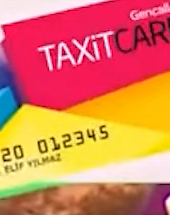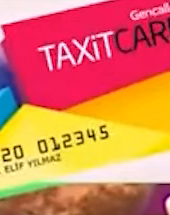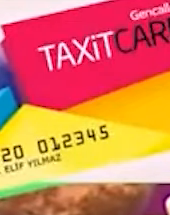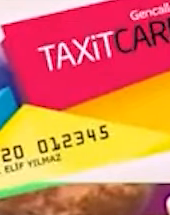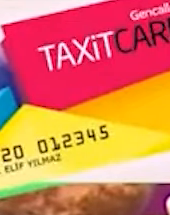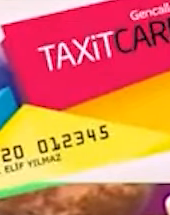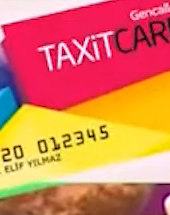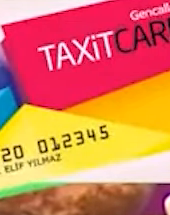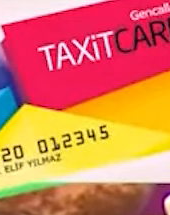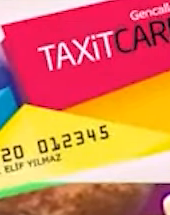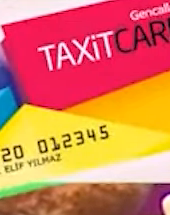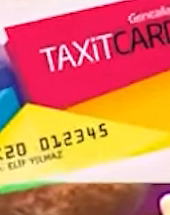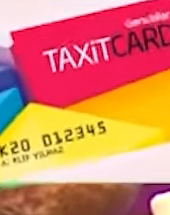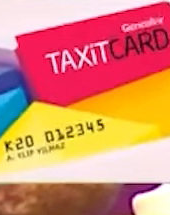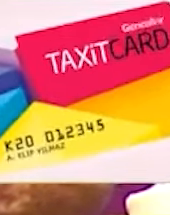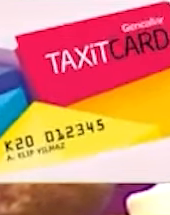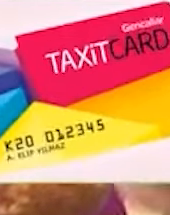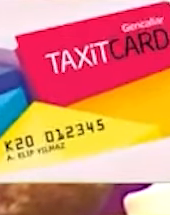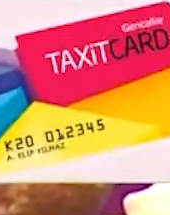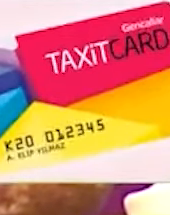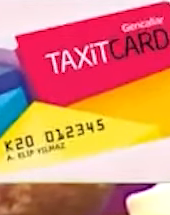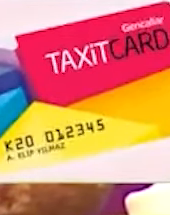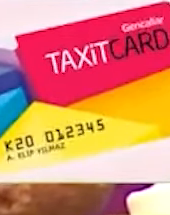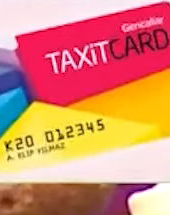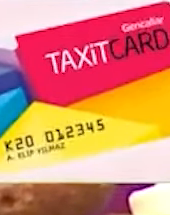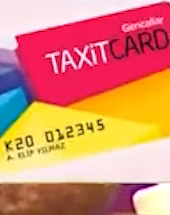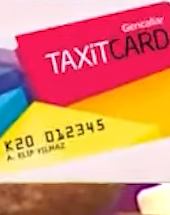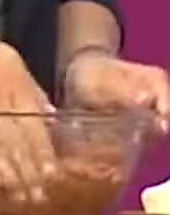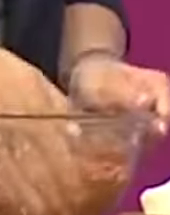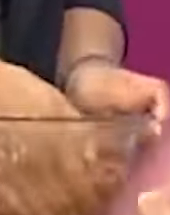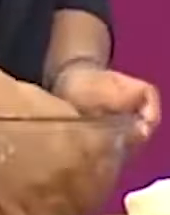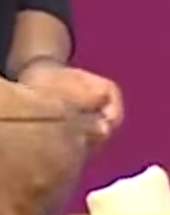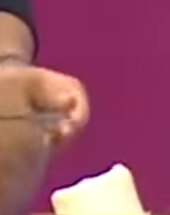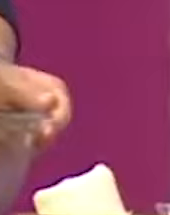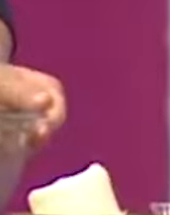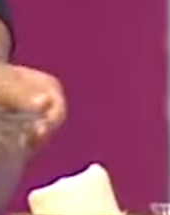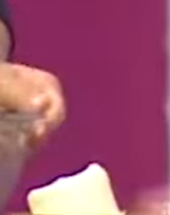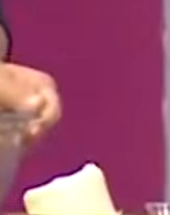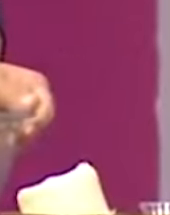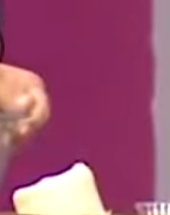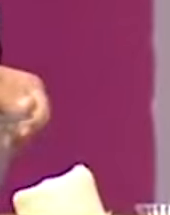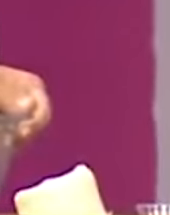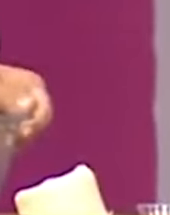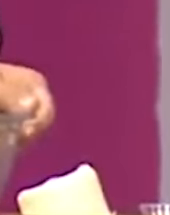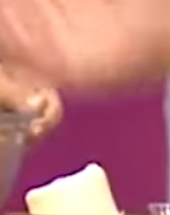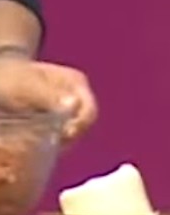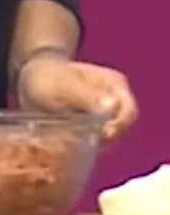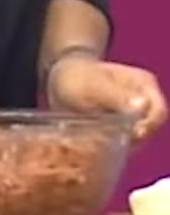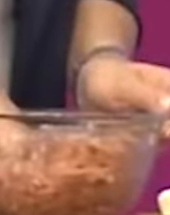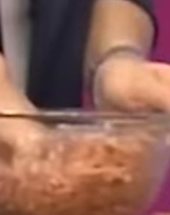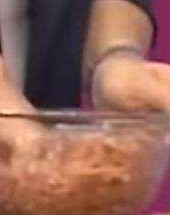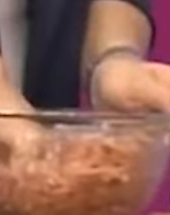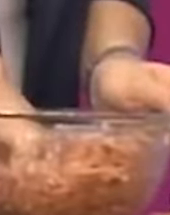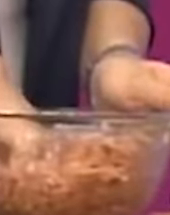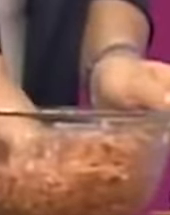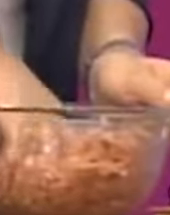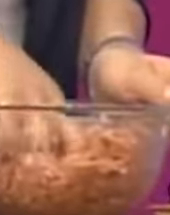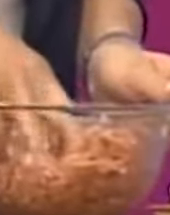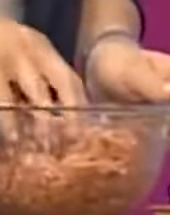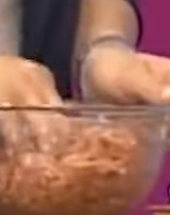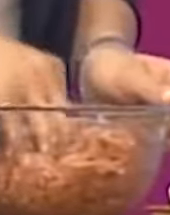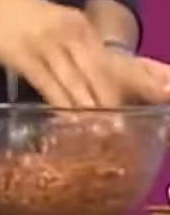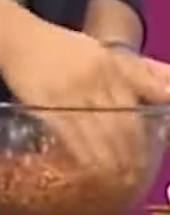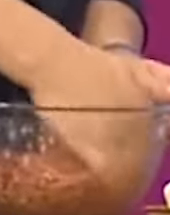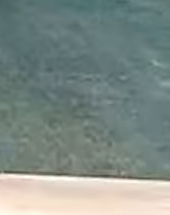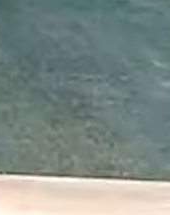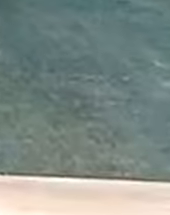ve 1.5. Evet. Ama Fadilaların kamerunda kabilede yani en kötü 7 tane 8 tane var. Hayır